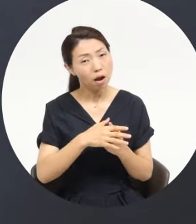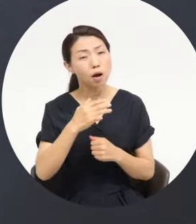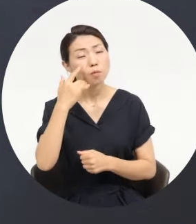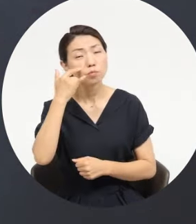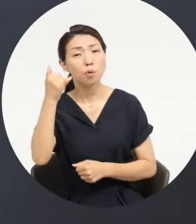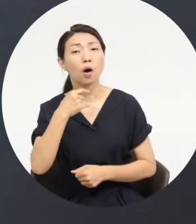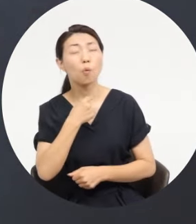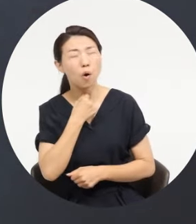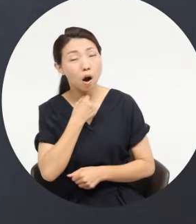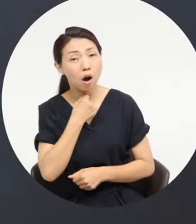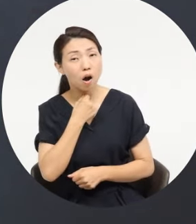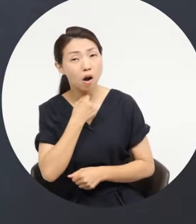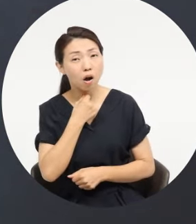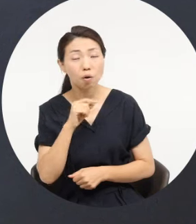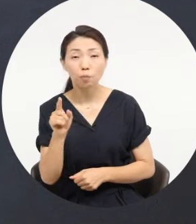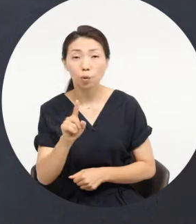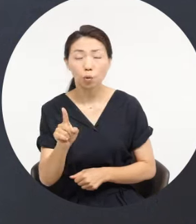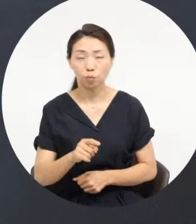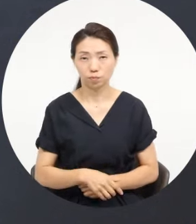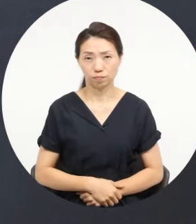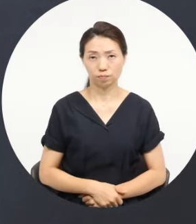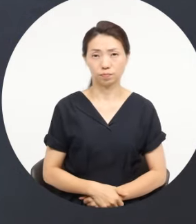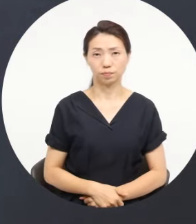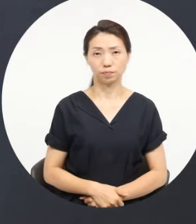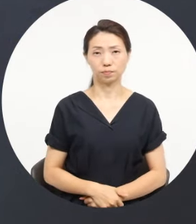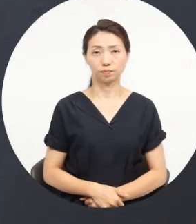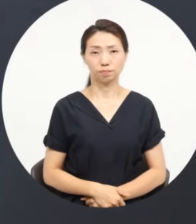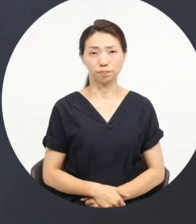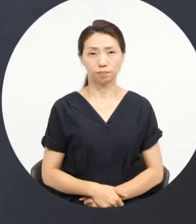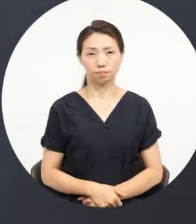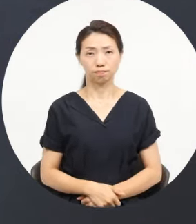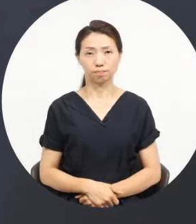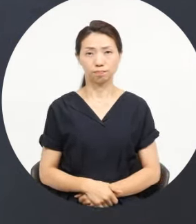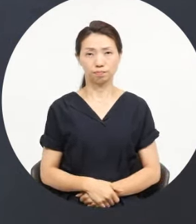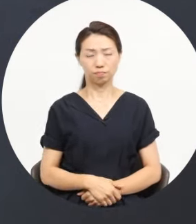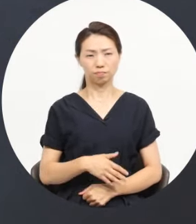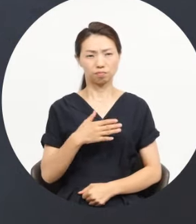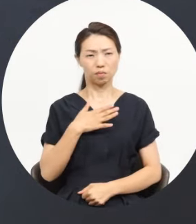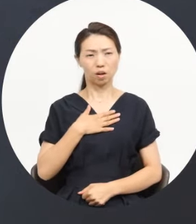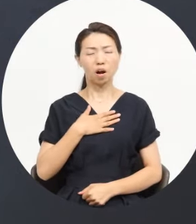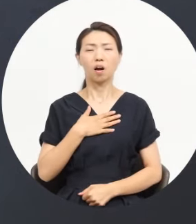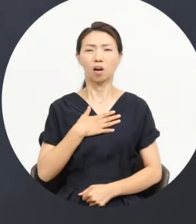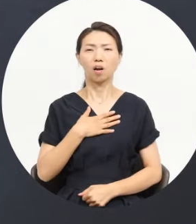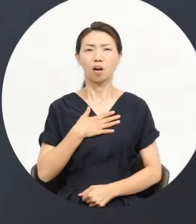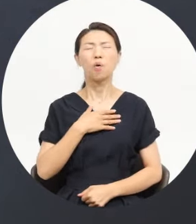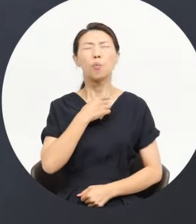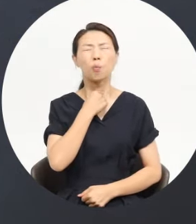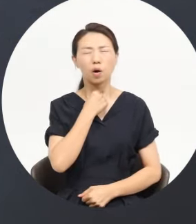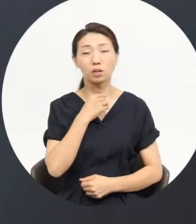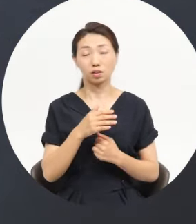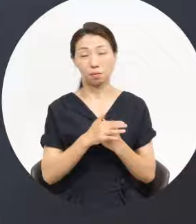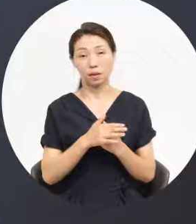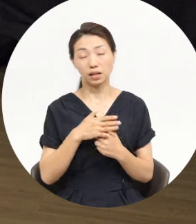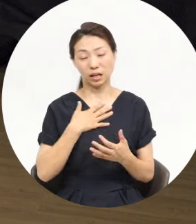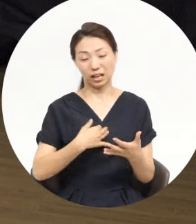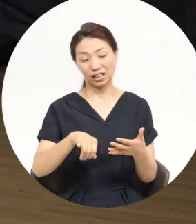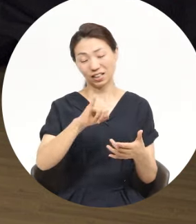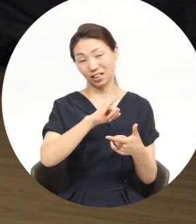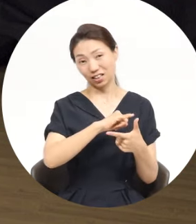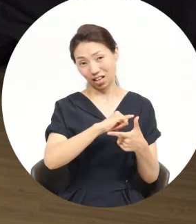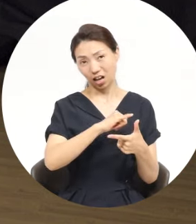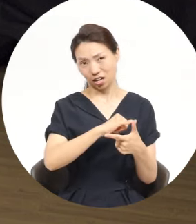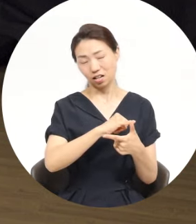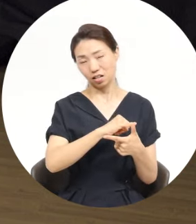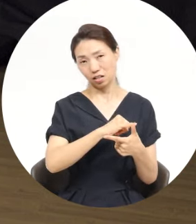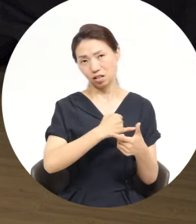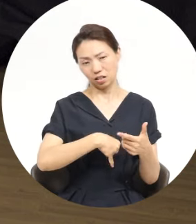애가 부모의 뜻이 더 우선적으로 작용했습니까? 제 뜻이 작용해. 제가 큰딸